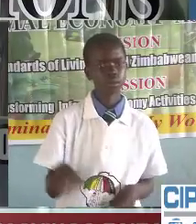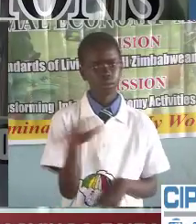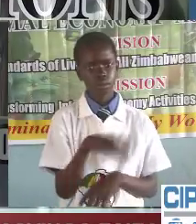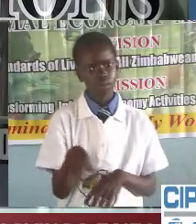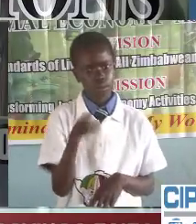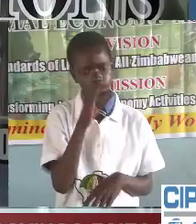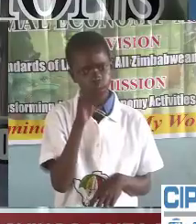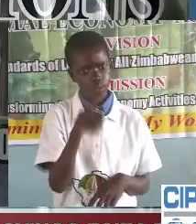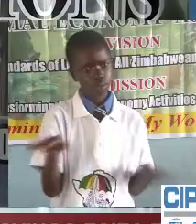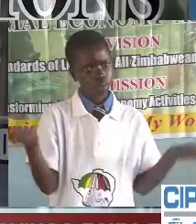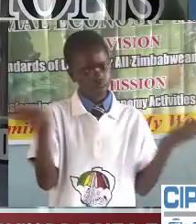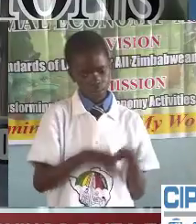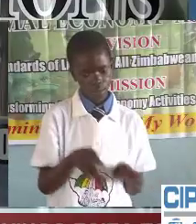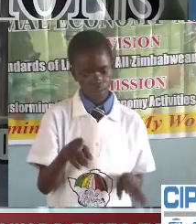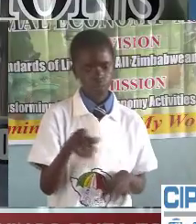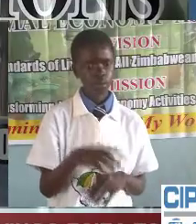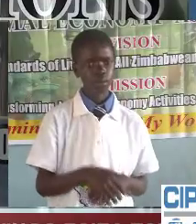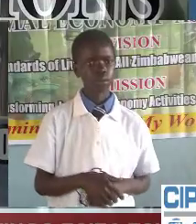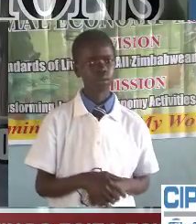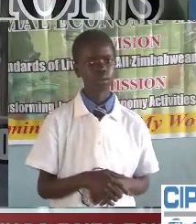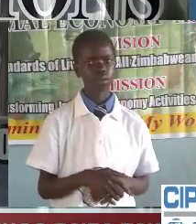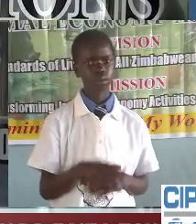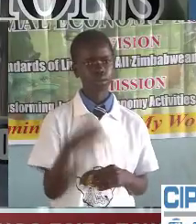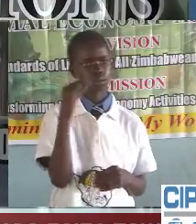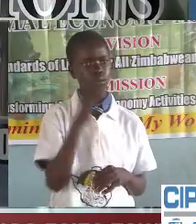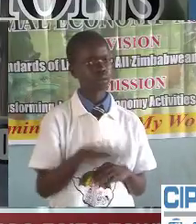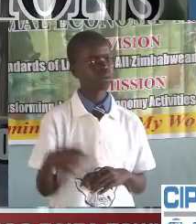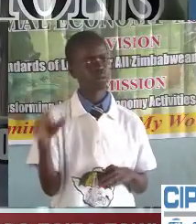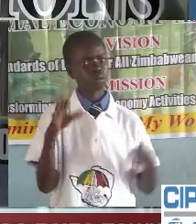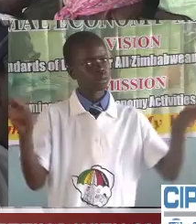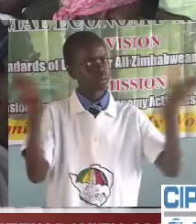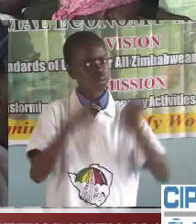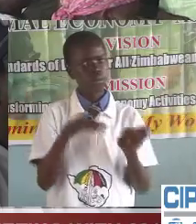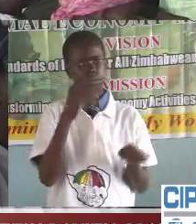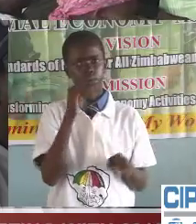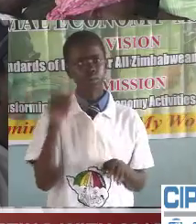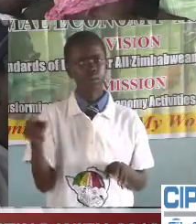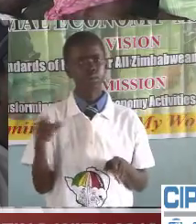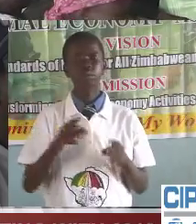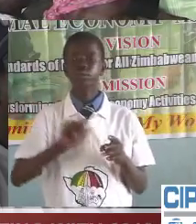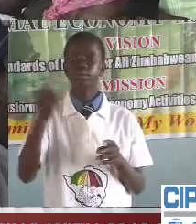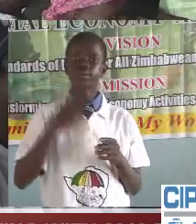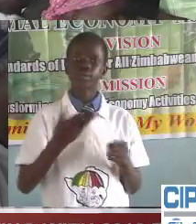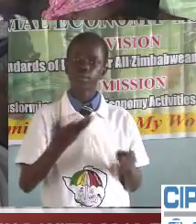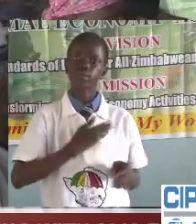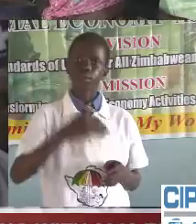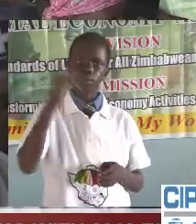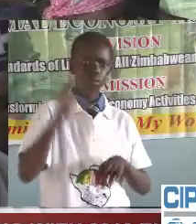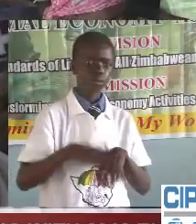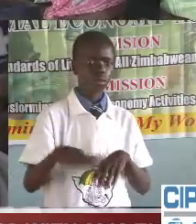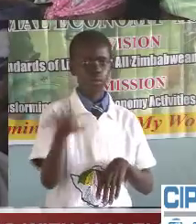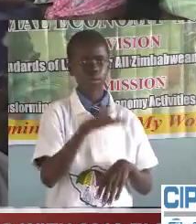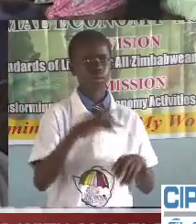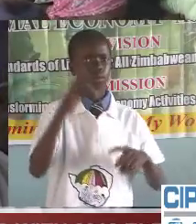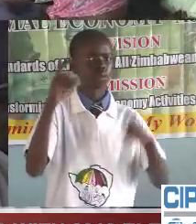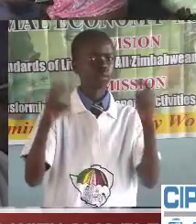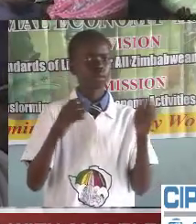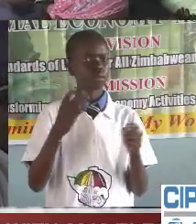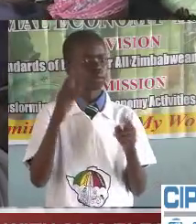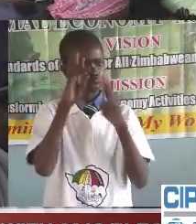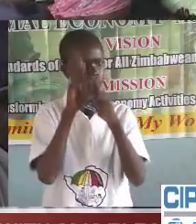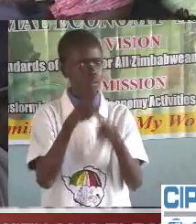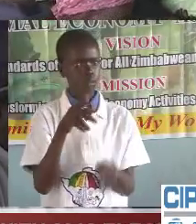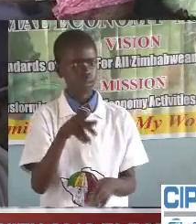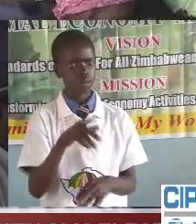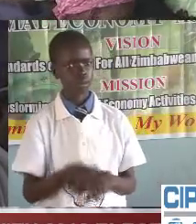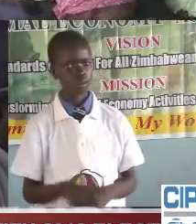kuti iyo stadium pachayo it's an income generating project yeconstituency. I still remember